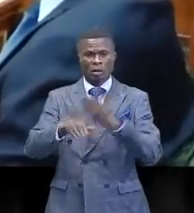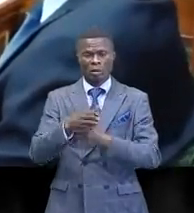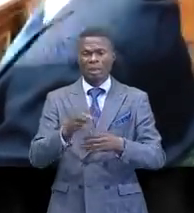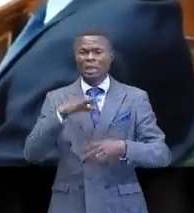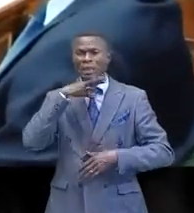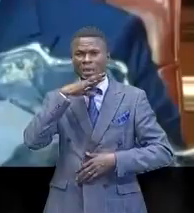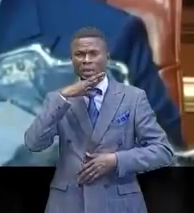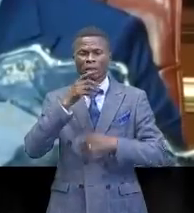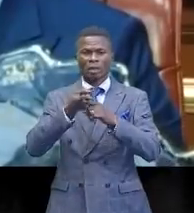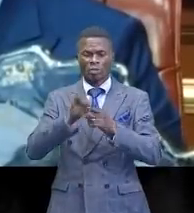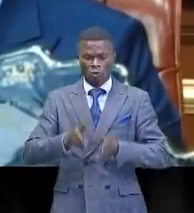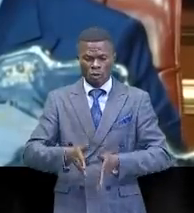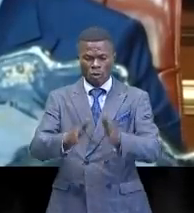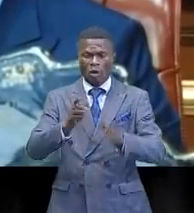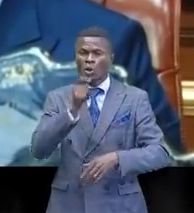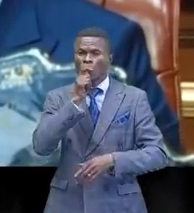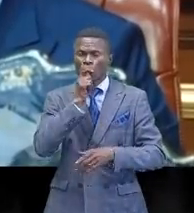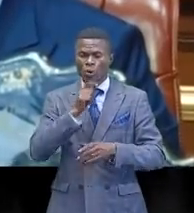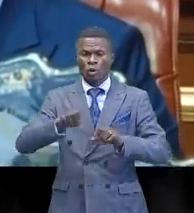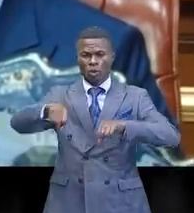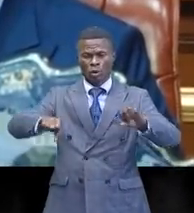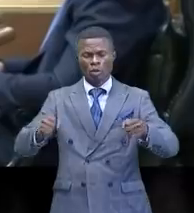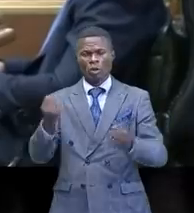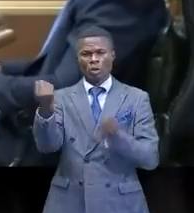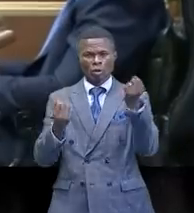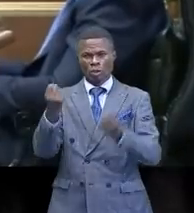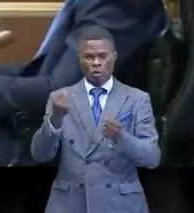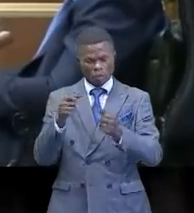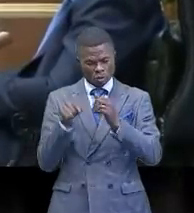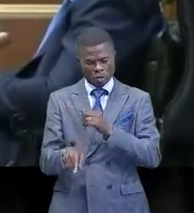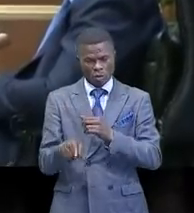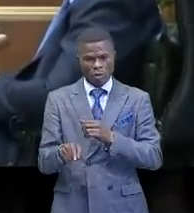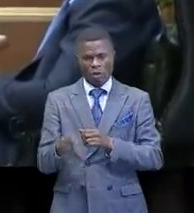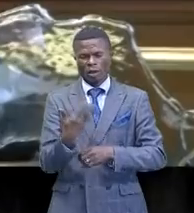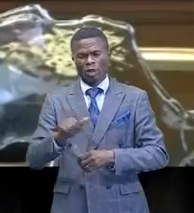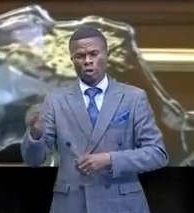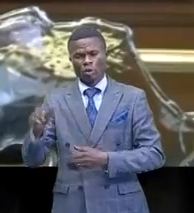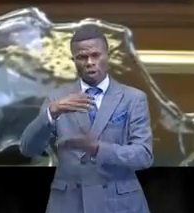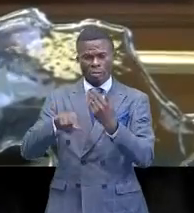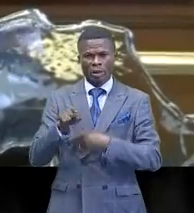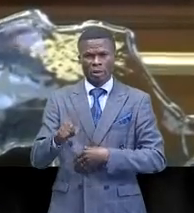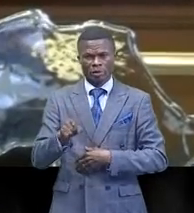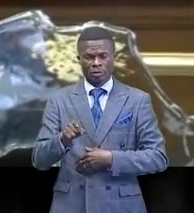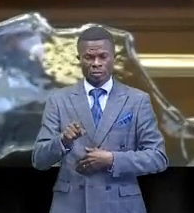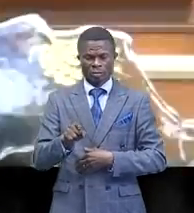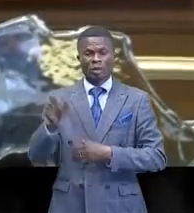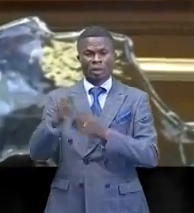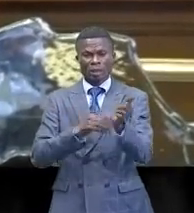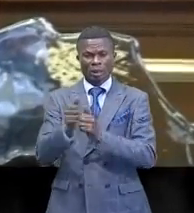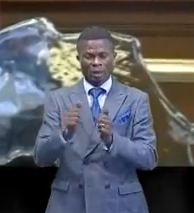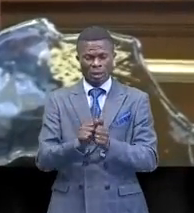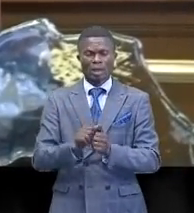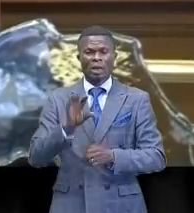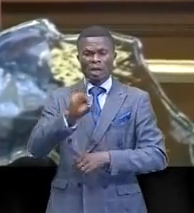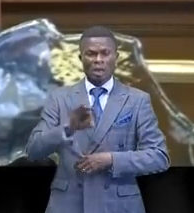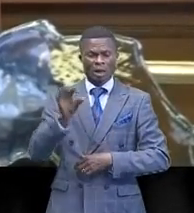résidus provenant des tuyaux d'échappement, de chanvre, des fonds de teint et d'autres composantes. La toxicité de cette